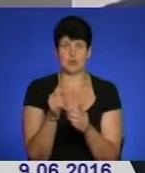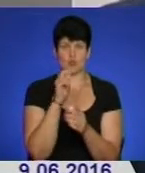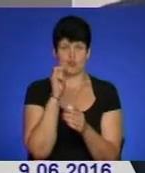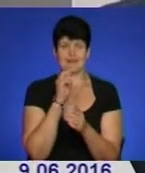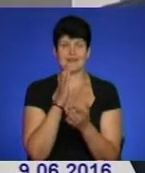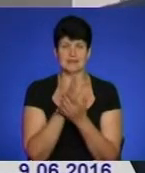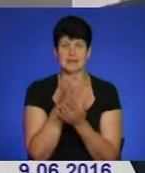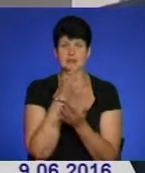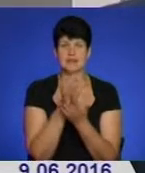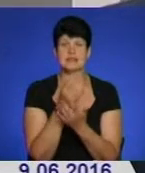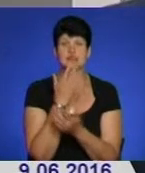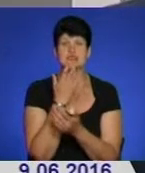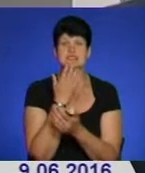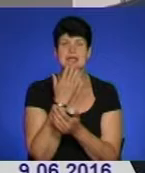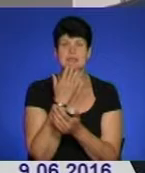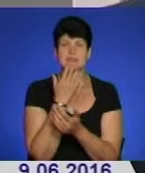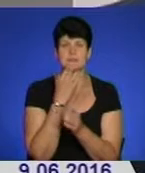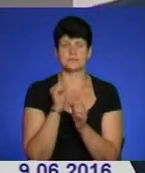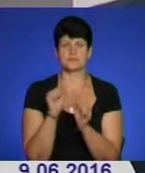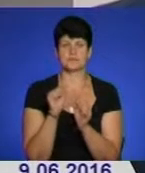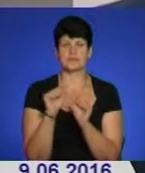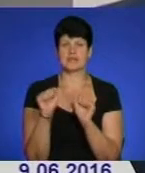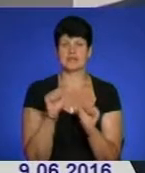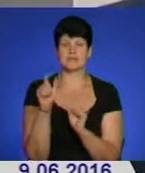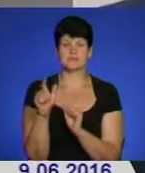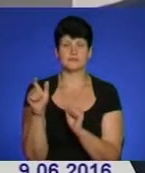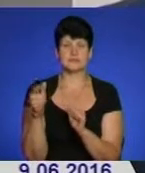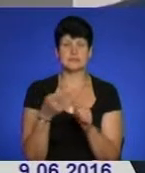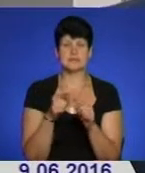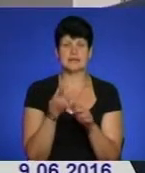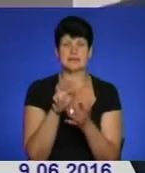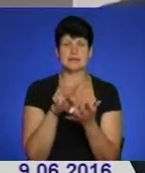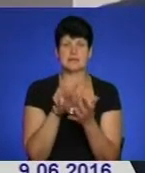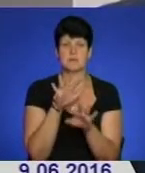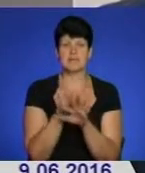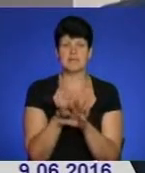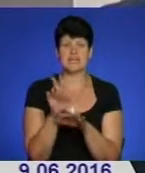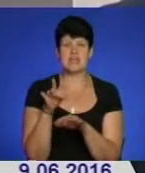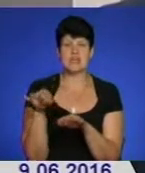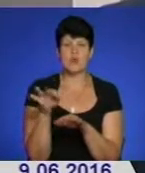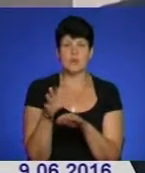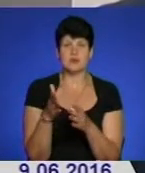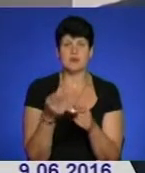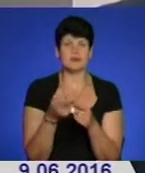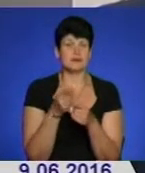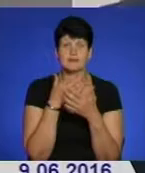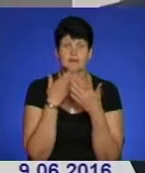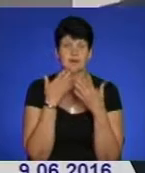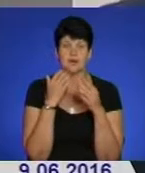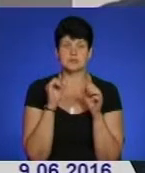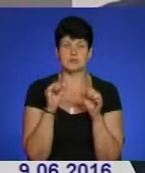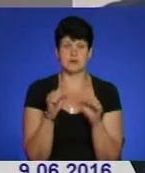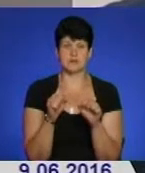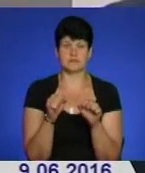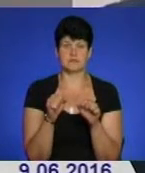перед іноземними регуляторами. Такі саме, як Центробанк Європи. Тобто ти не маєш права